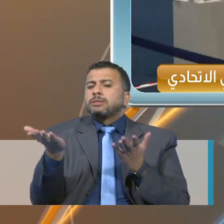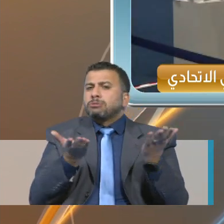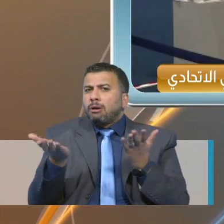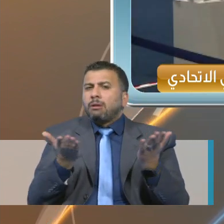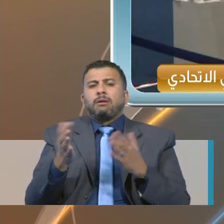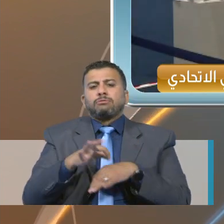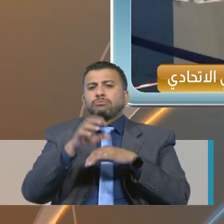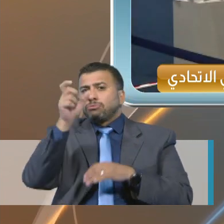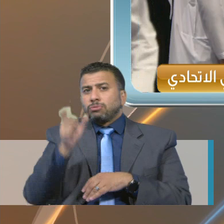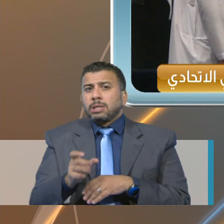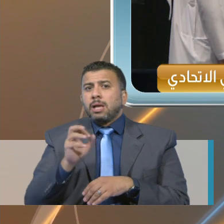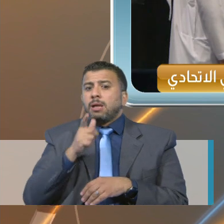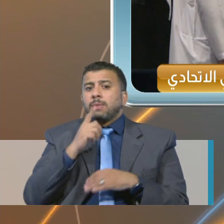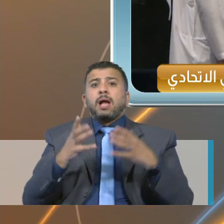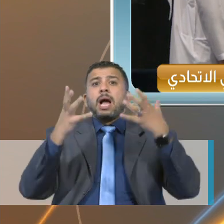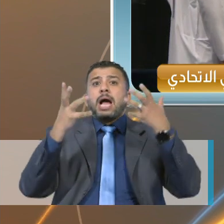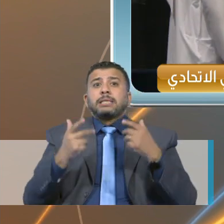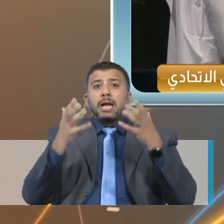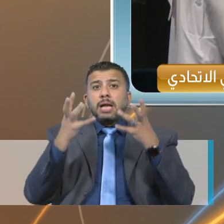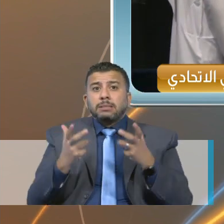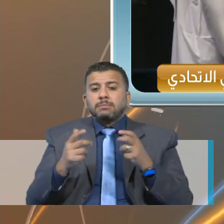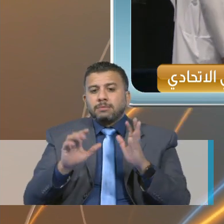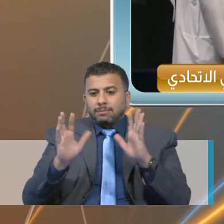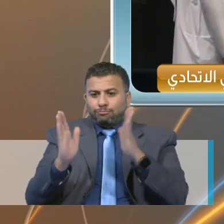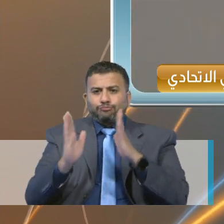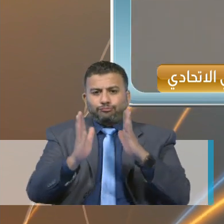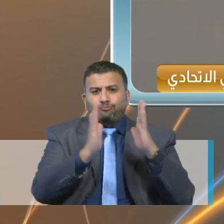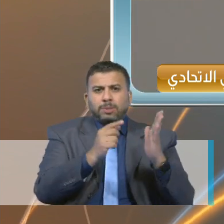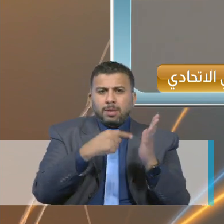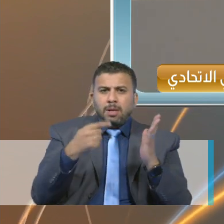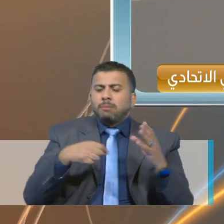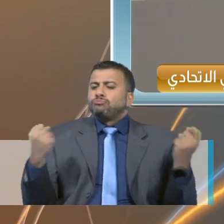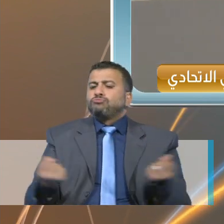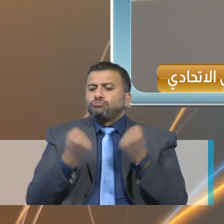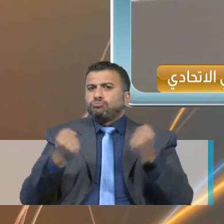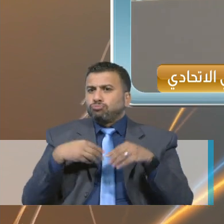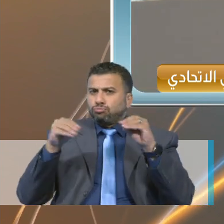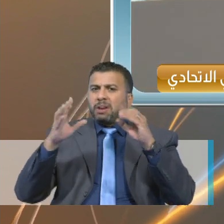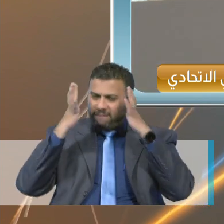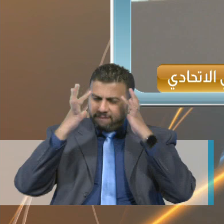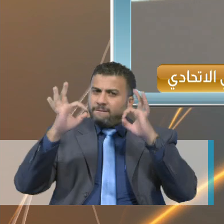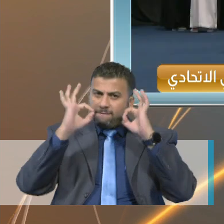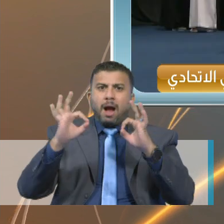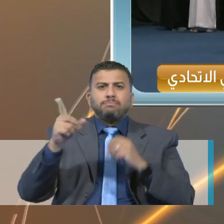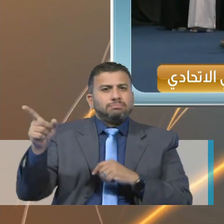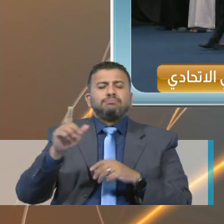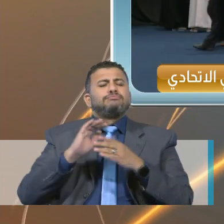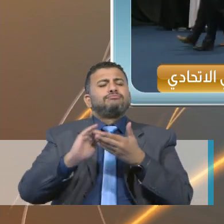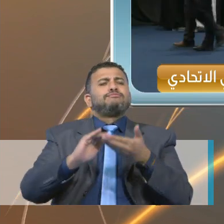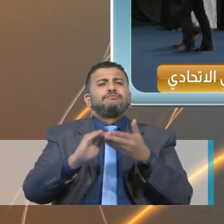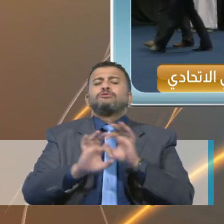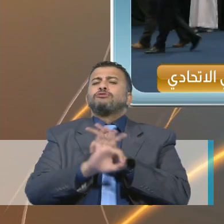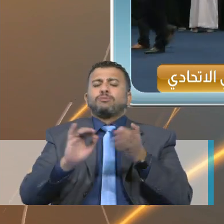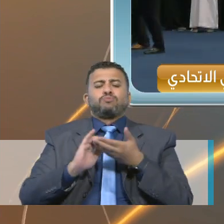وفنية، وكذلك عدد كافي من أجهزة التصويت وفرق عمل مدربة لإدارتها وتقديم المساعدة اللازمة